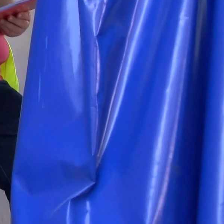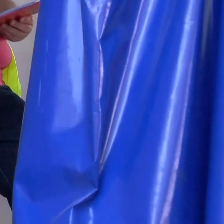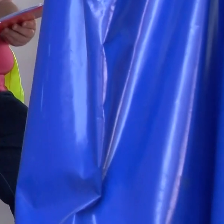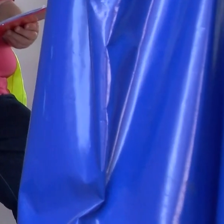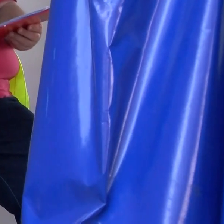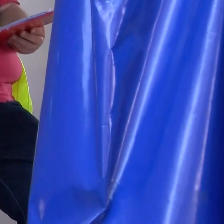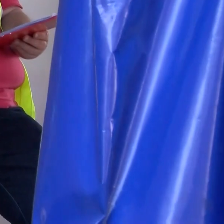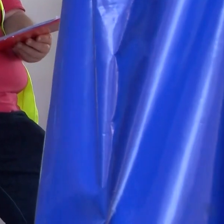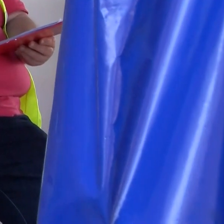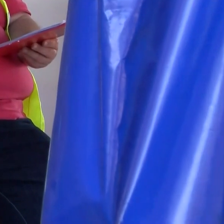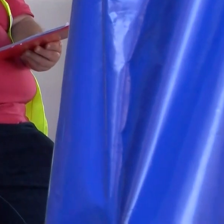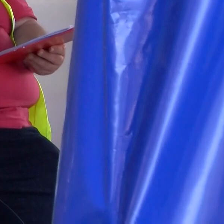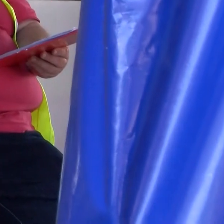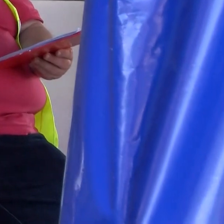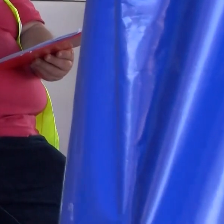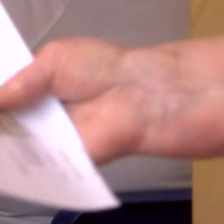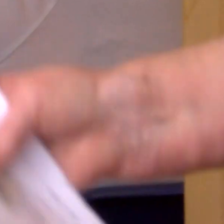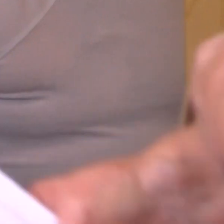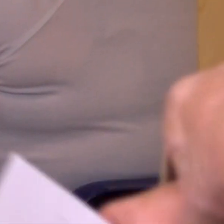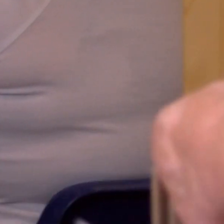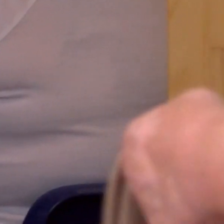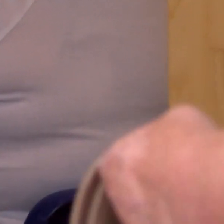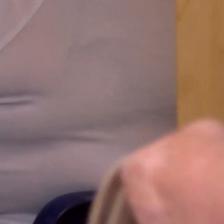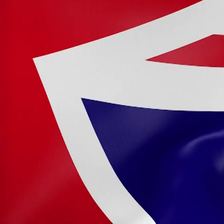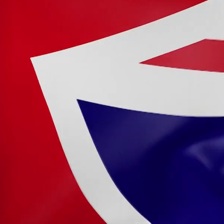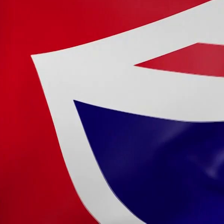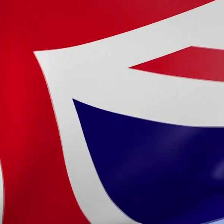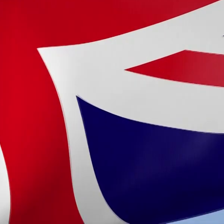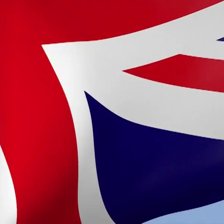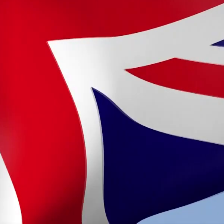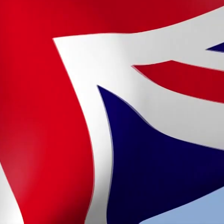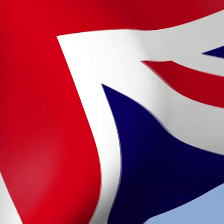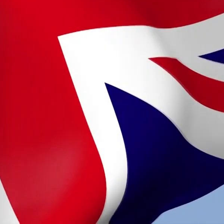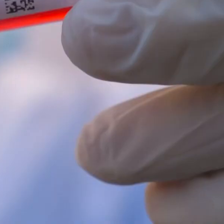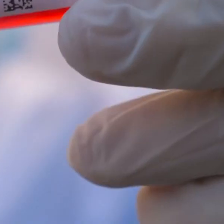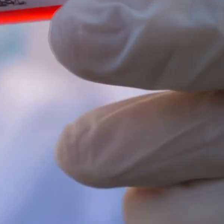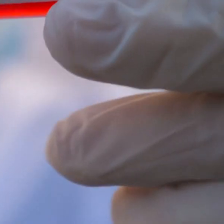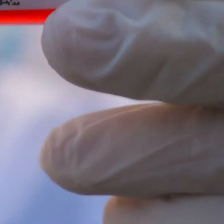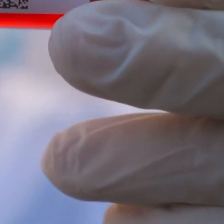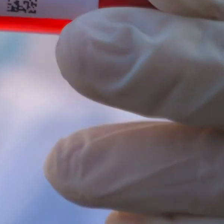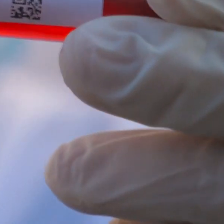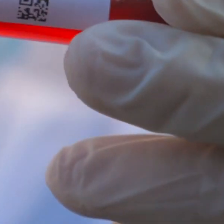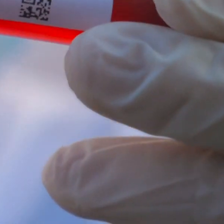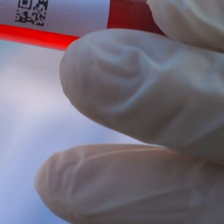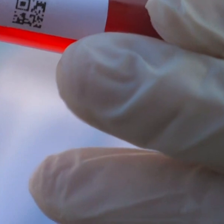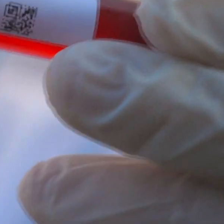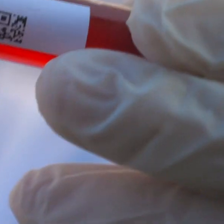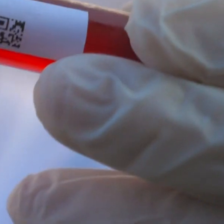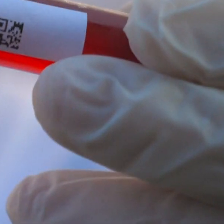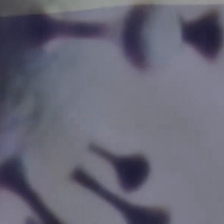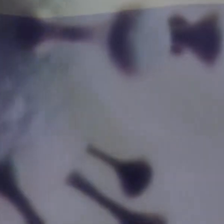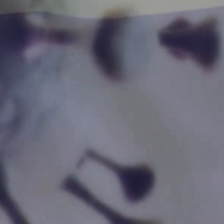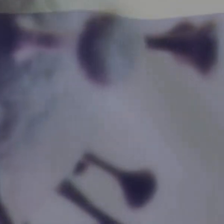pomeni bolj normalne in sproščene razmere. Več kot nas bo cepljenih, manj bo širjenja različic in manj časa, da bi virus